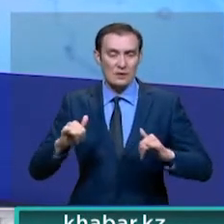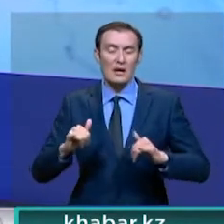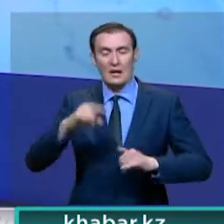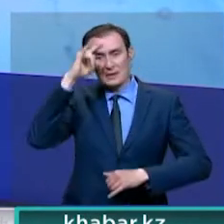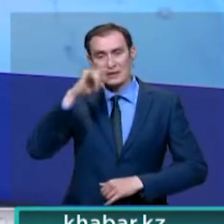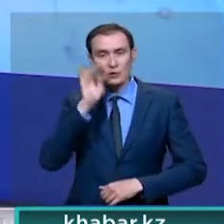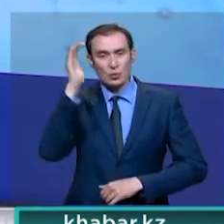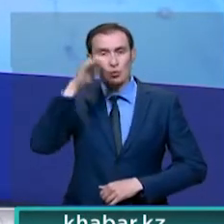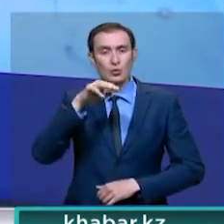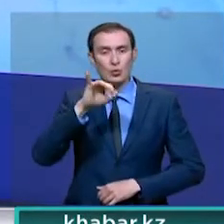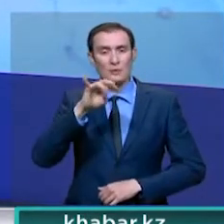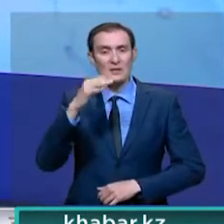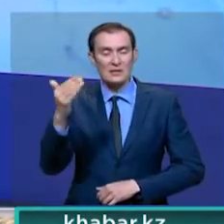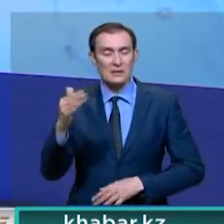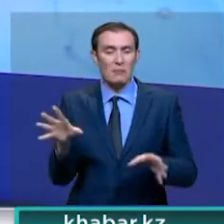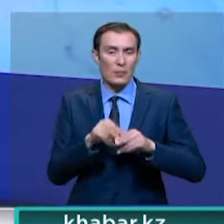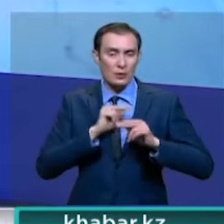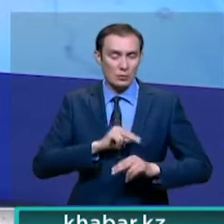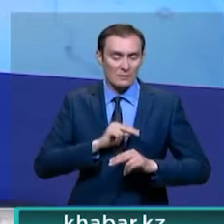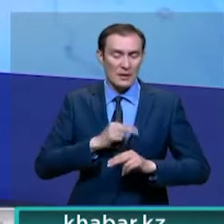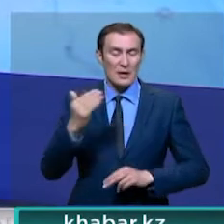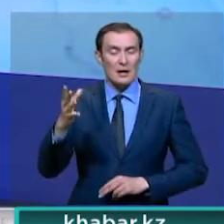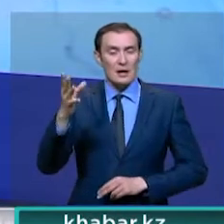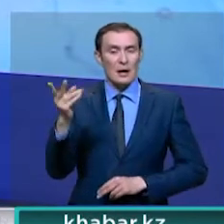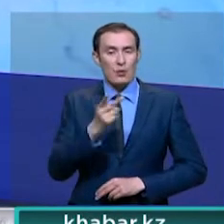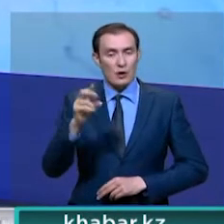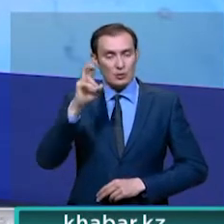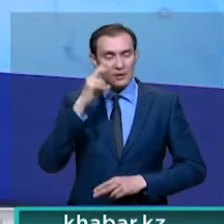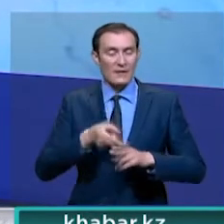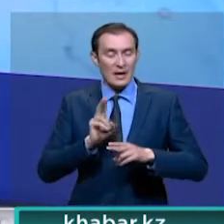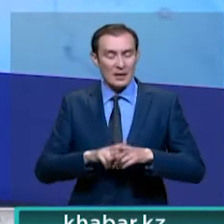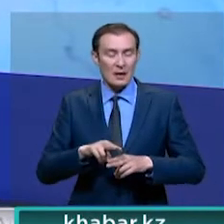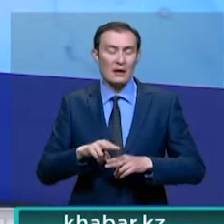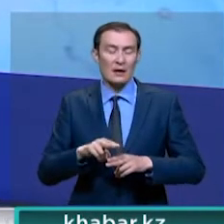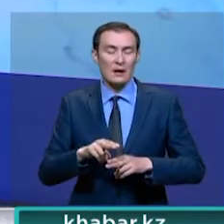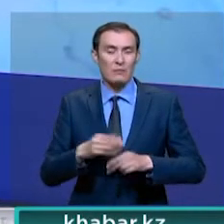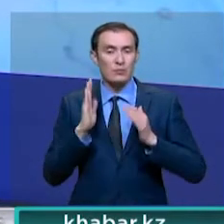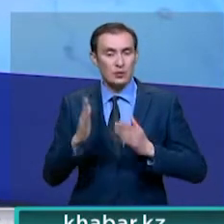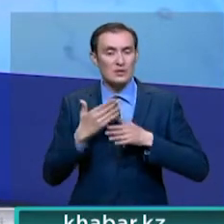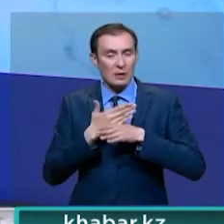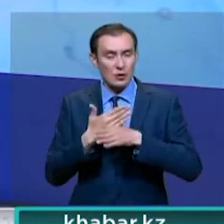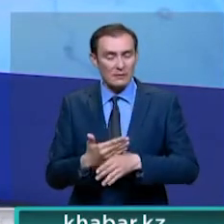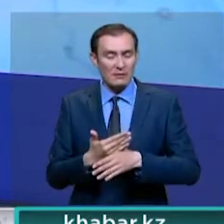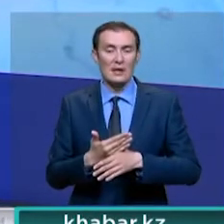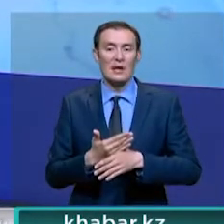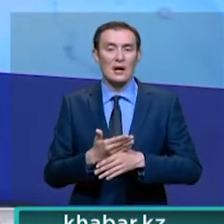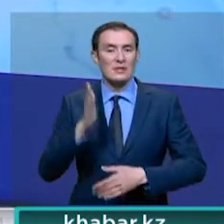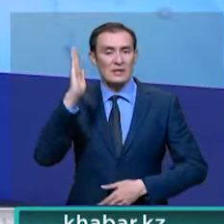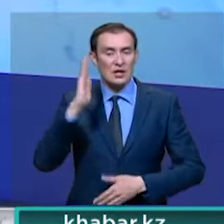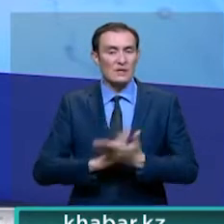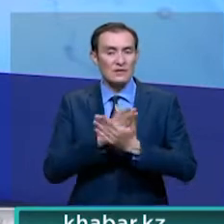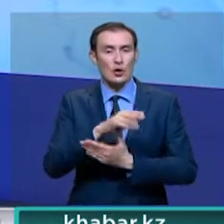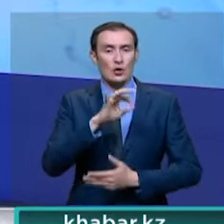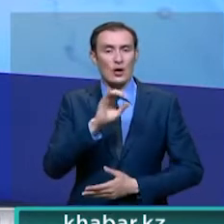казахстанская туркменистан скаэа порт партнерство по мнению глав государств этому в решающей степени будет способствовать предстоящий визит